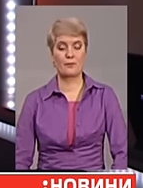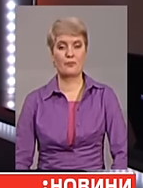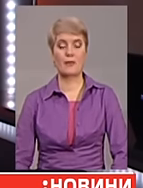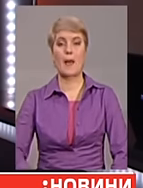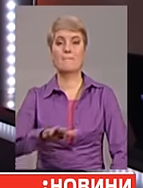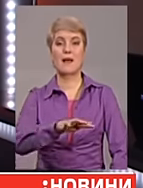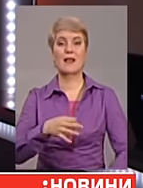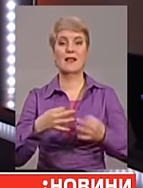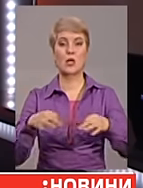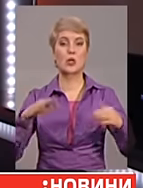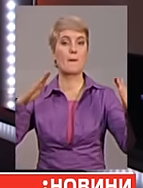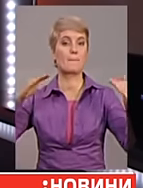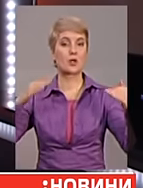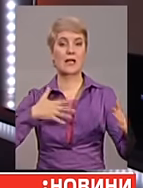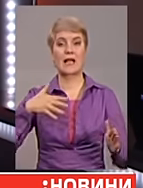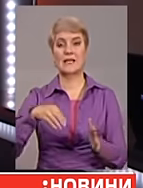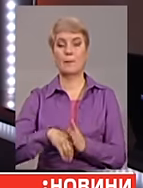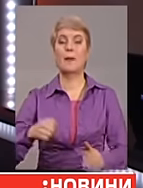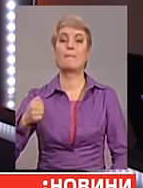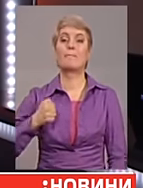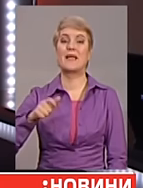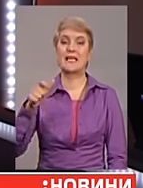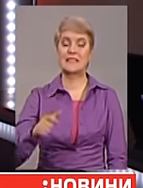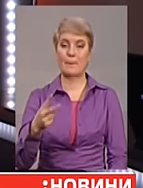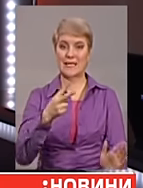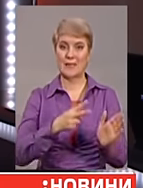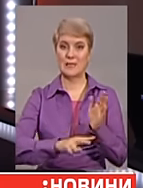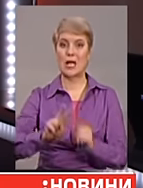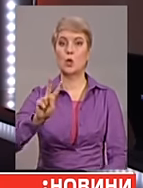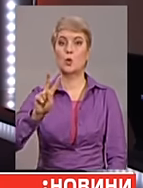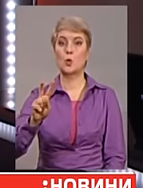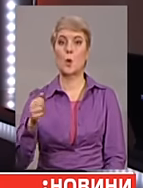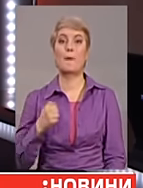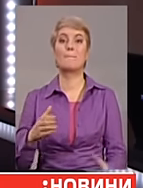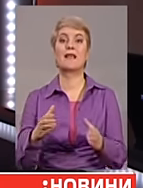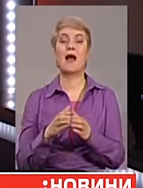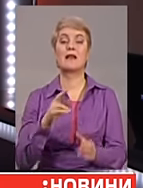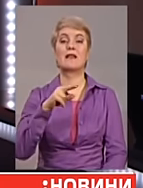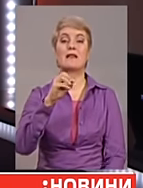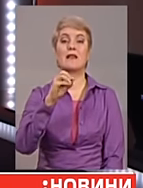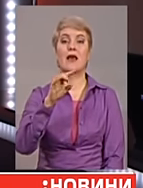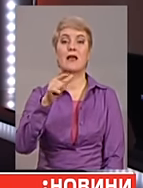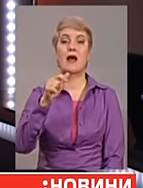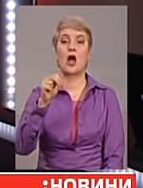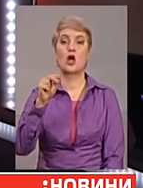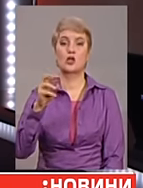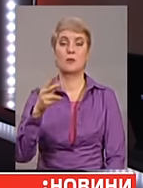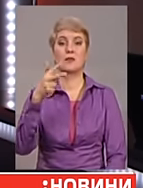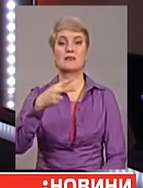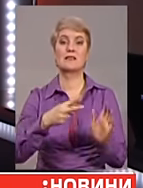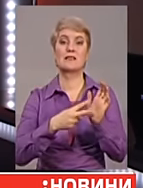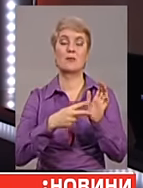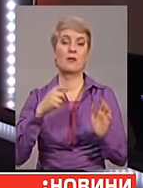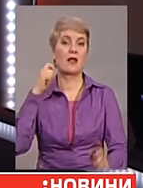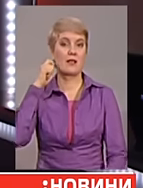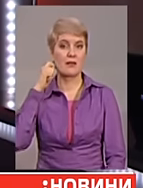На Майдані Незалежності прощаються із загиблим бійцем 72-ї бригади Леонідом Дергачем. 37-річний український військовий з позивним «Академік»